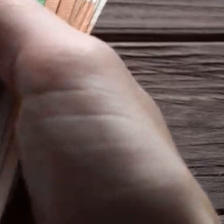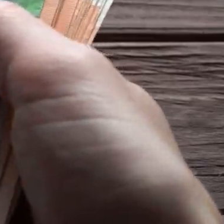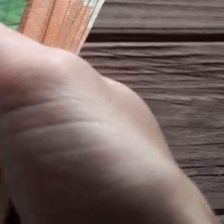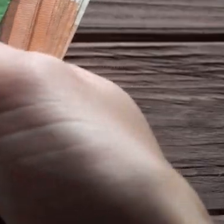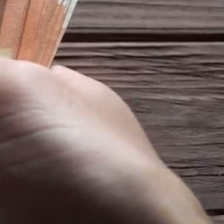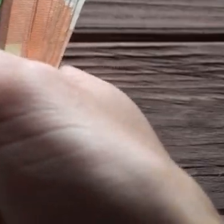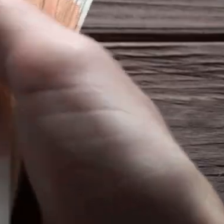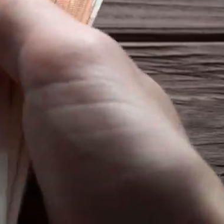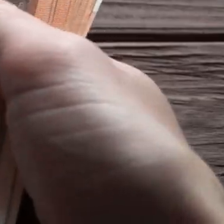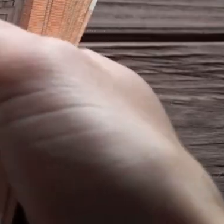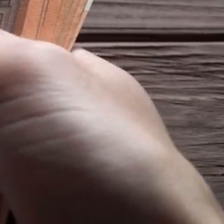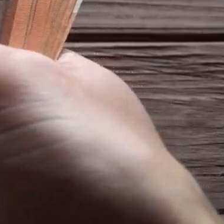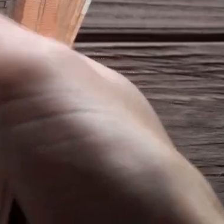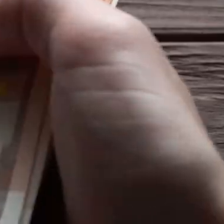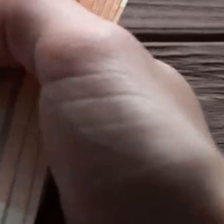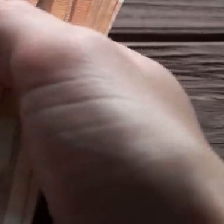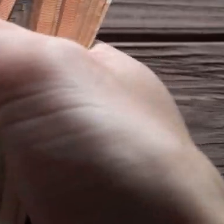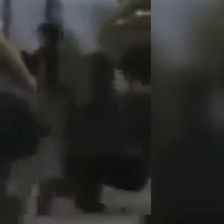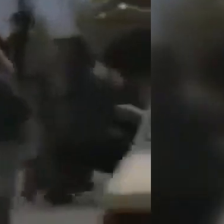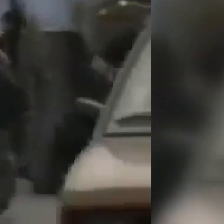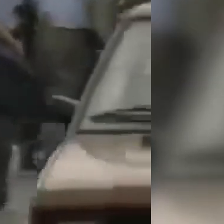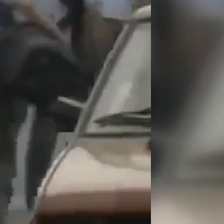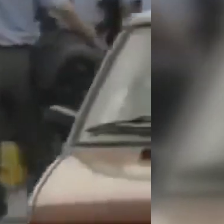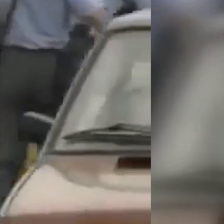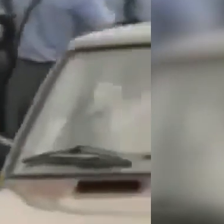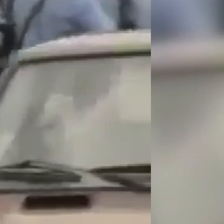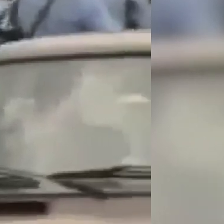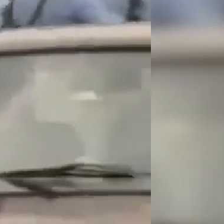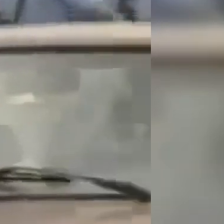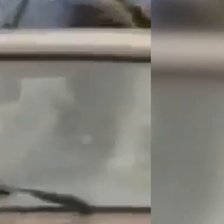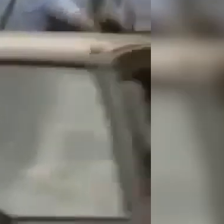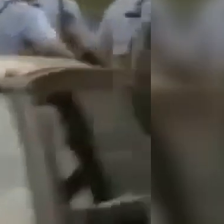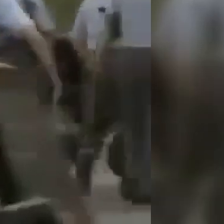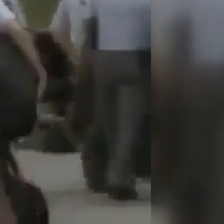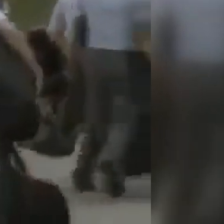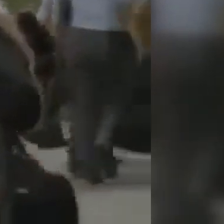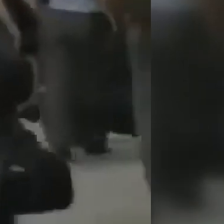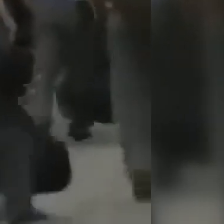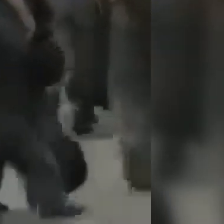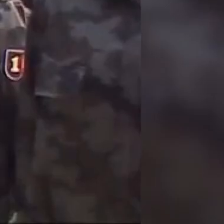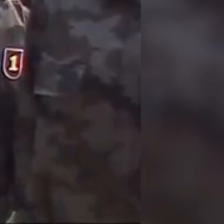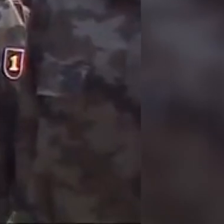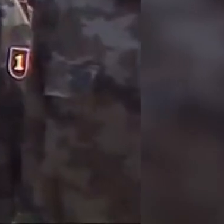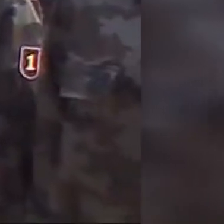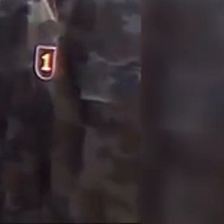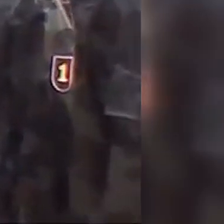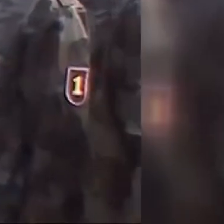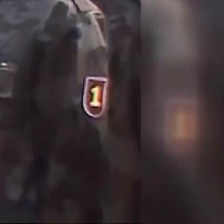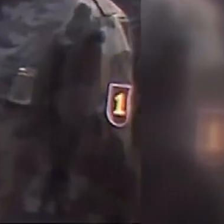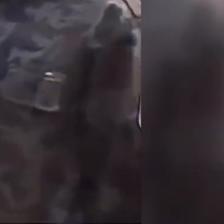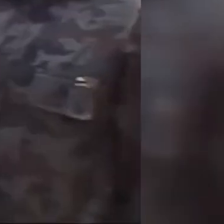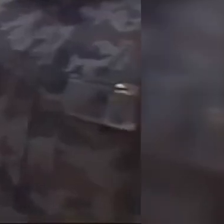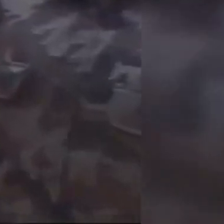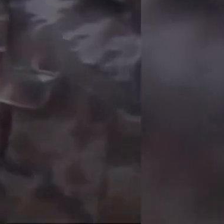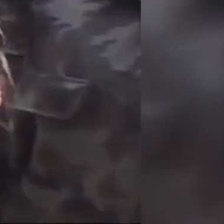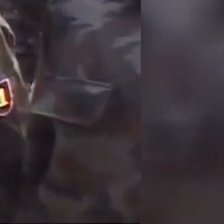izplačala odškodnino, saj se je v naši družbi vzpostavil fenomen, ko več sredstev namenjamo borcem za neko tujo državo, kot pa padlim